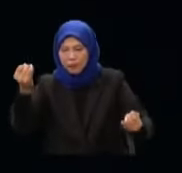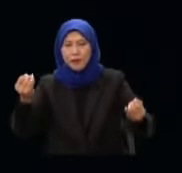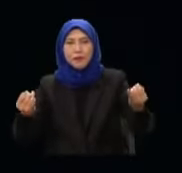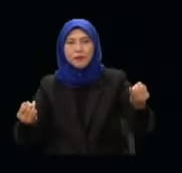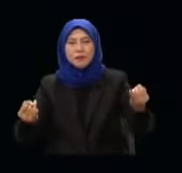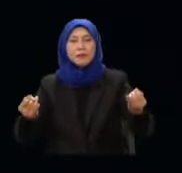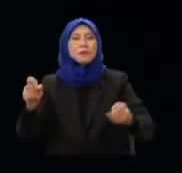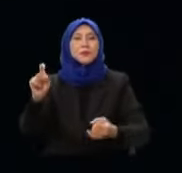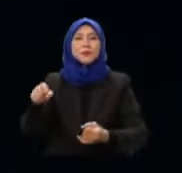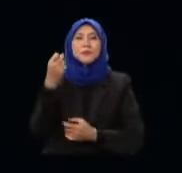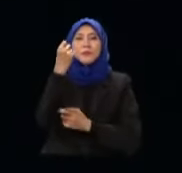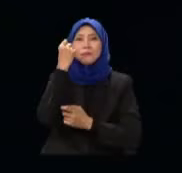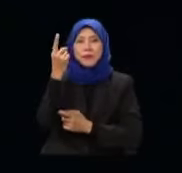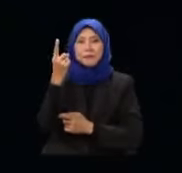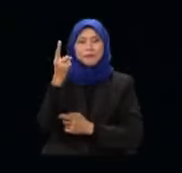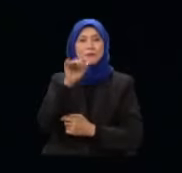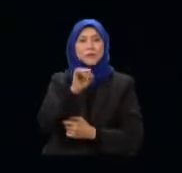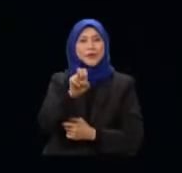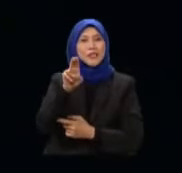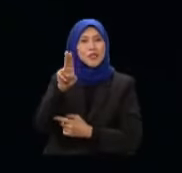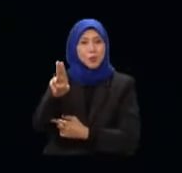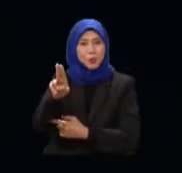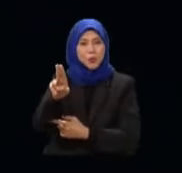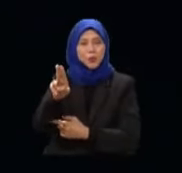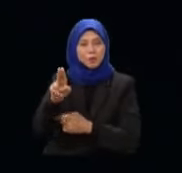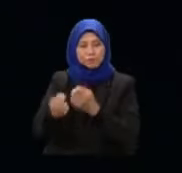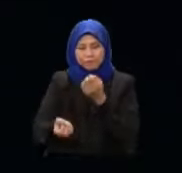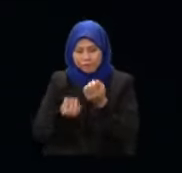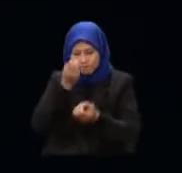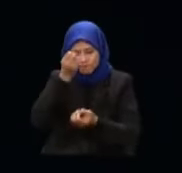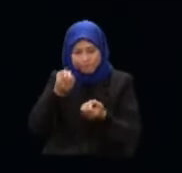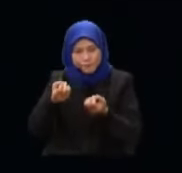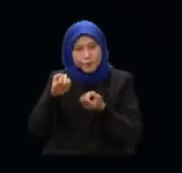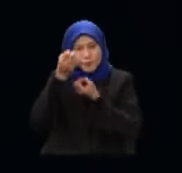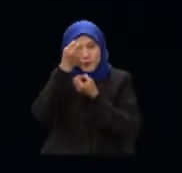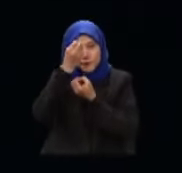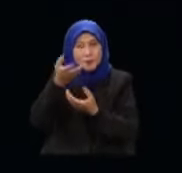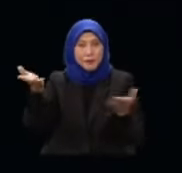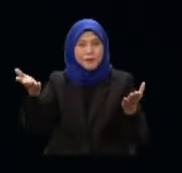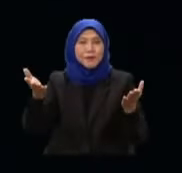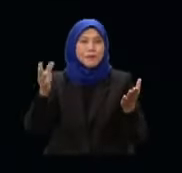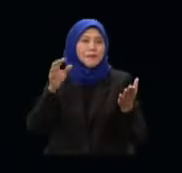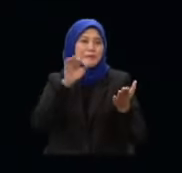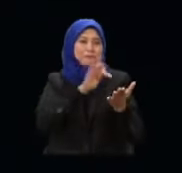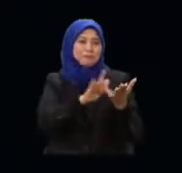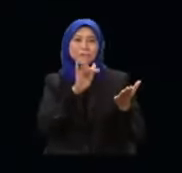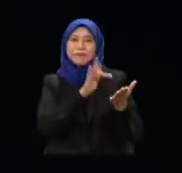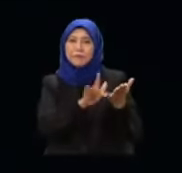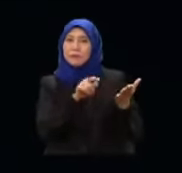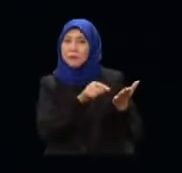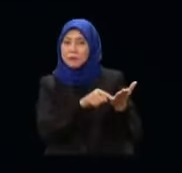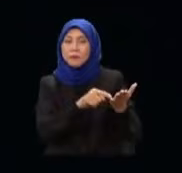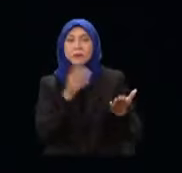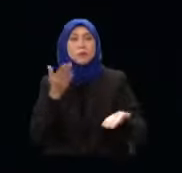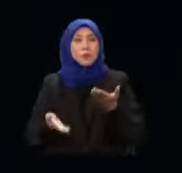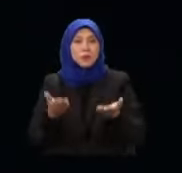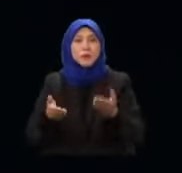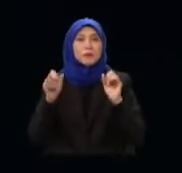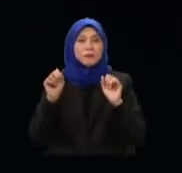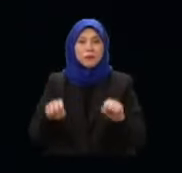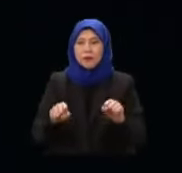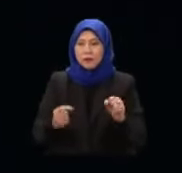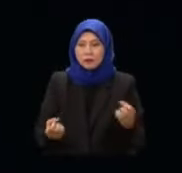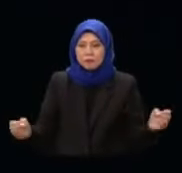pemahaman terhadap isu yang dilontarkan kepada yang dilontarkan dalam media-media sosial yang mungkin menjadi